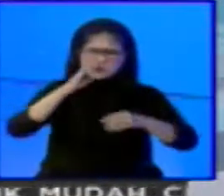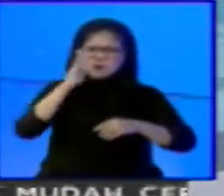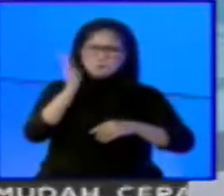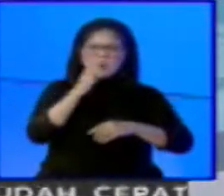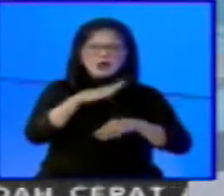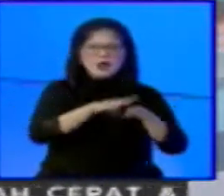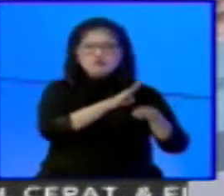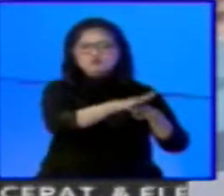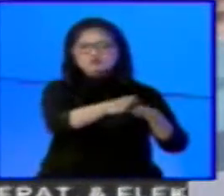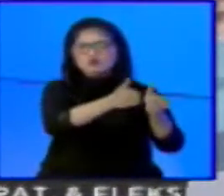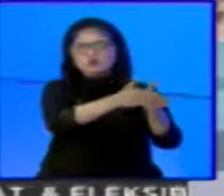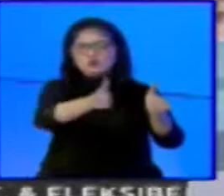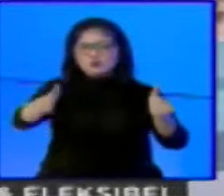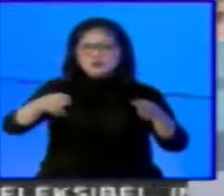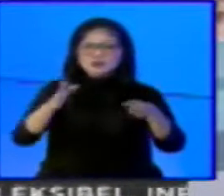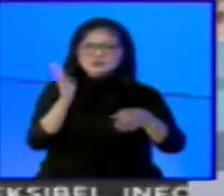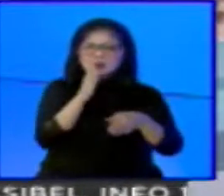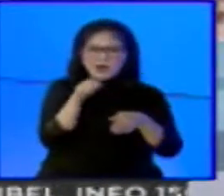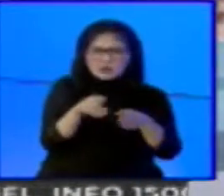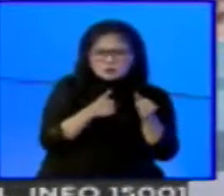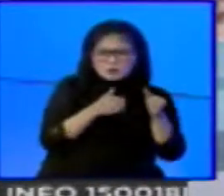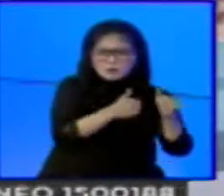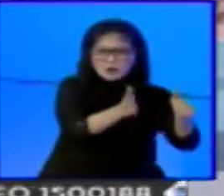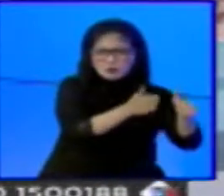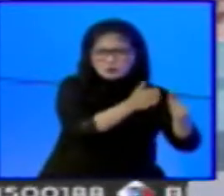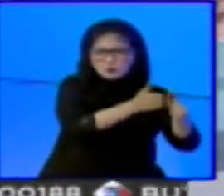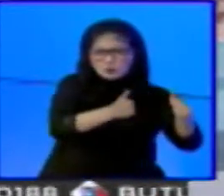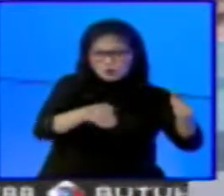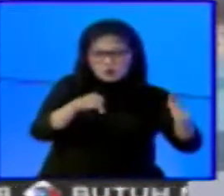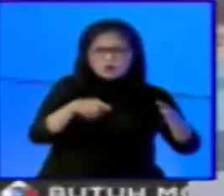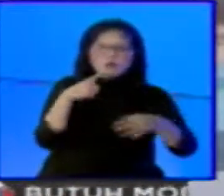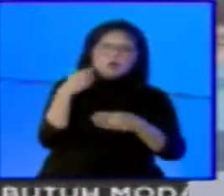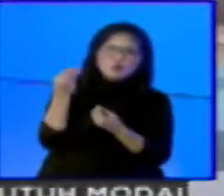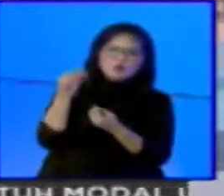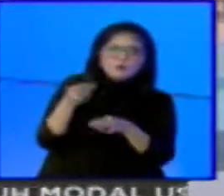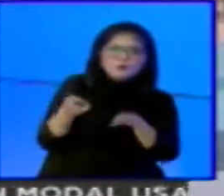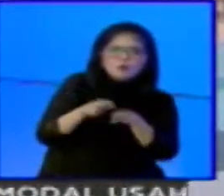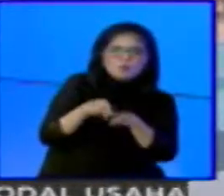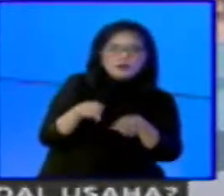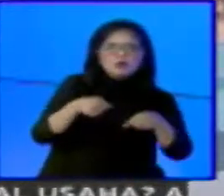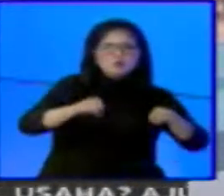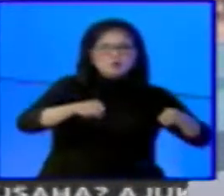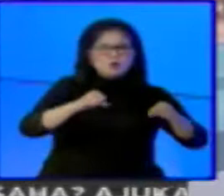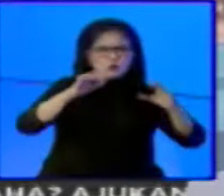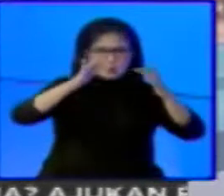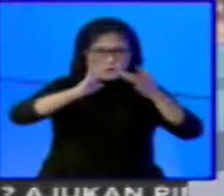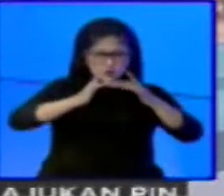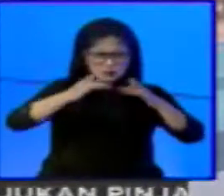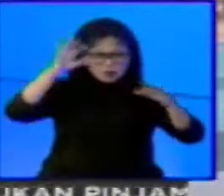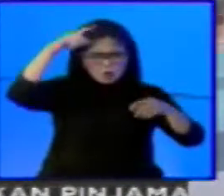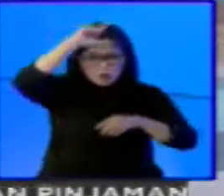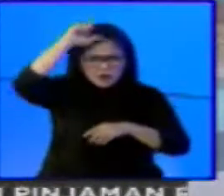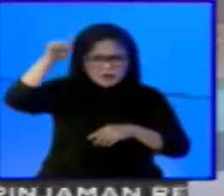kerap parkir sembarangan di bahu jalan. Beralasan menunggu penumpang, motor ojek online kerap membuat laju kendaraan lainnya